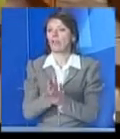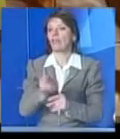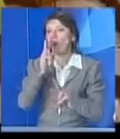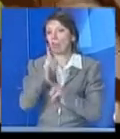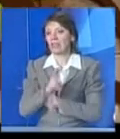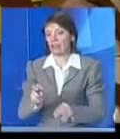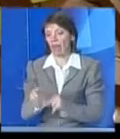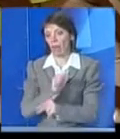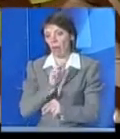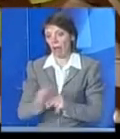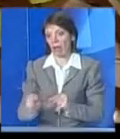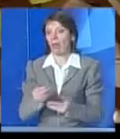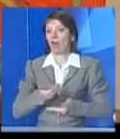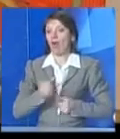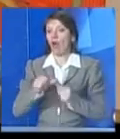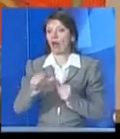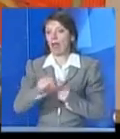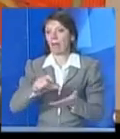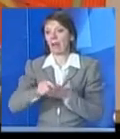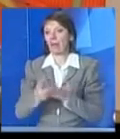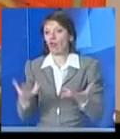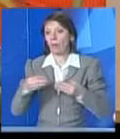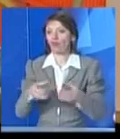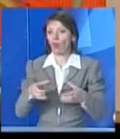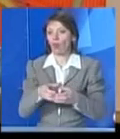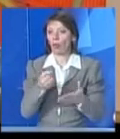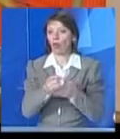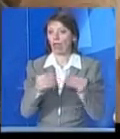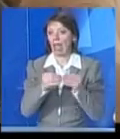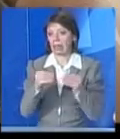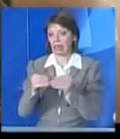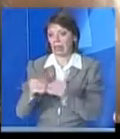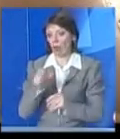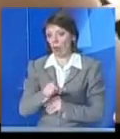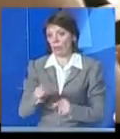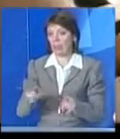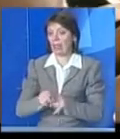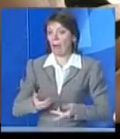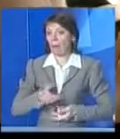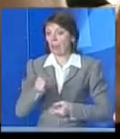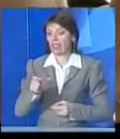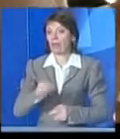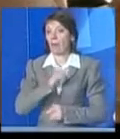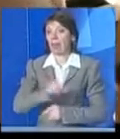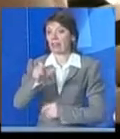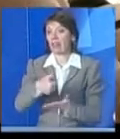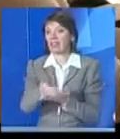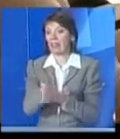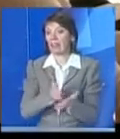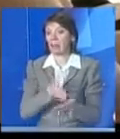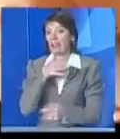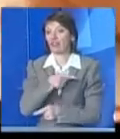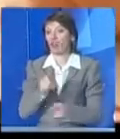лікування, проживають у окремих кімнатах, об'єднуючись у групу до 10 осіб. Таких мешканців працівники притулку забезпечують